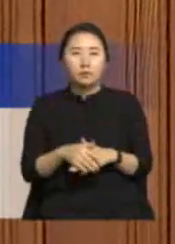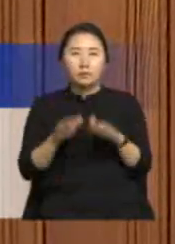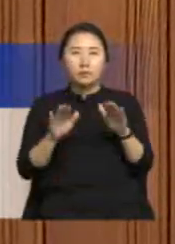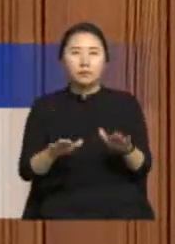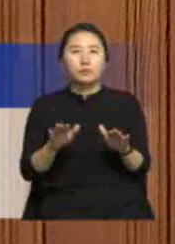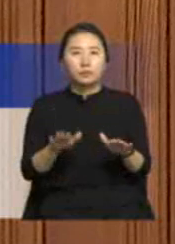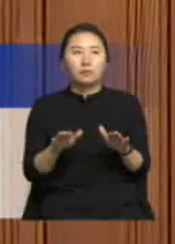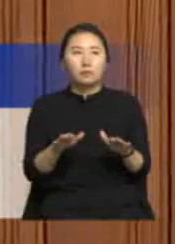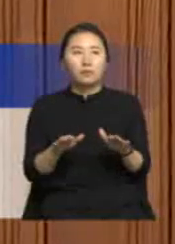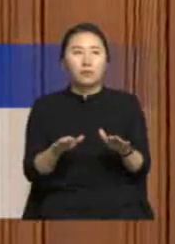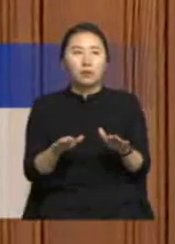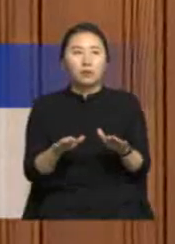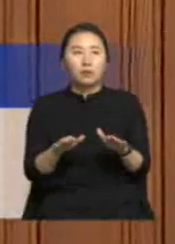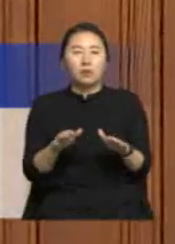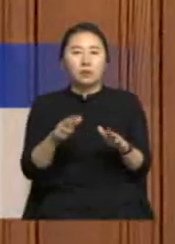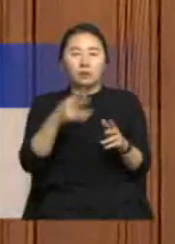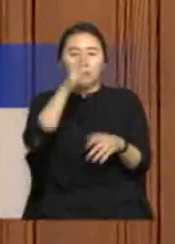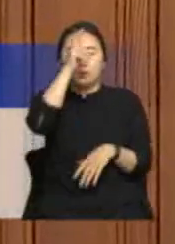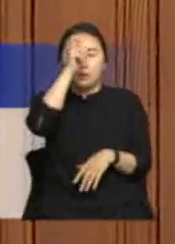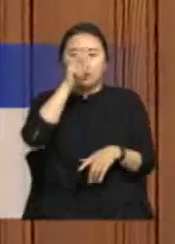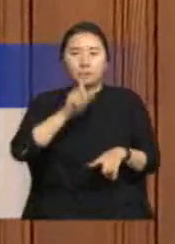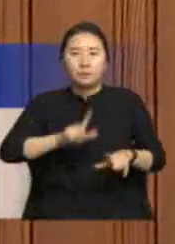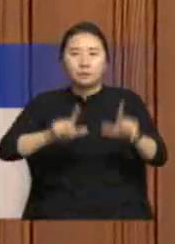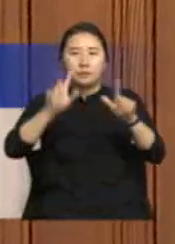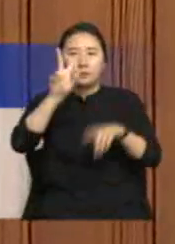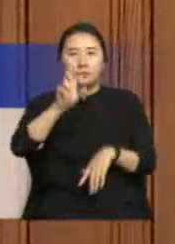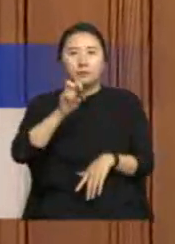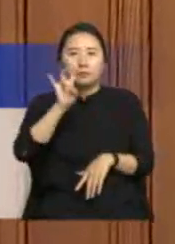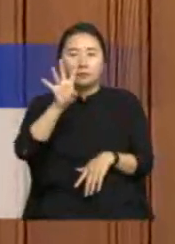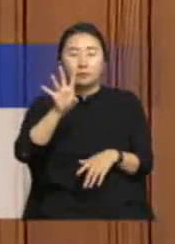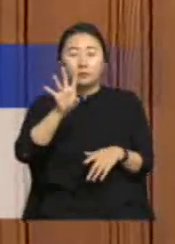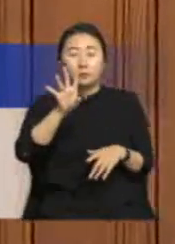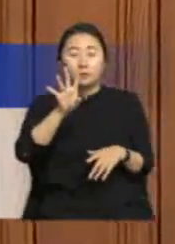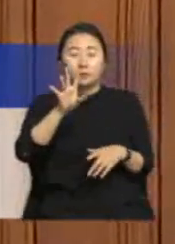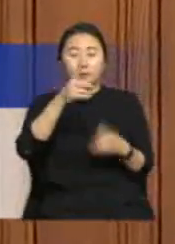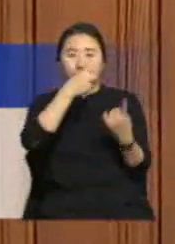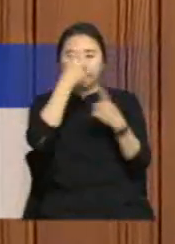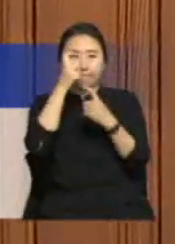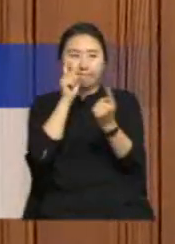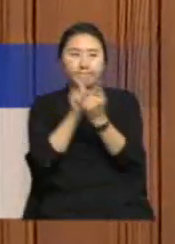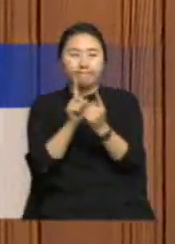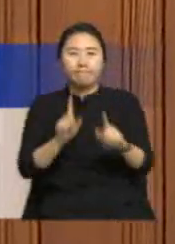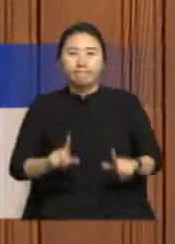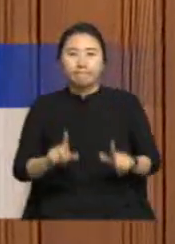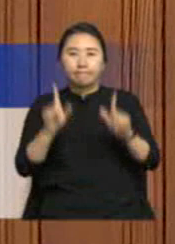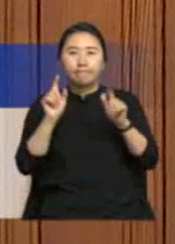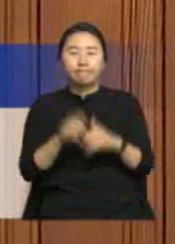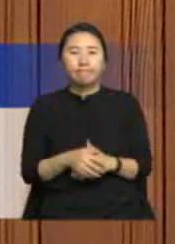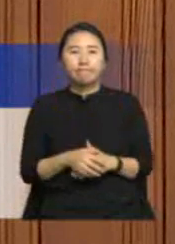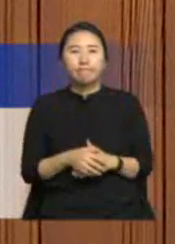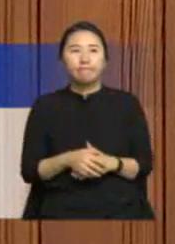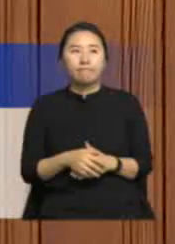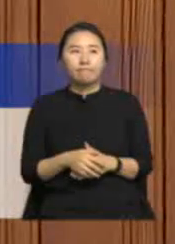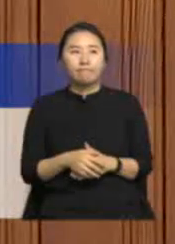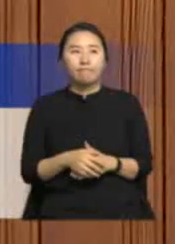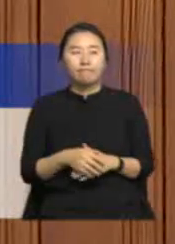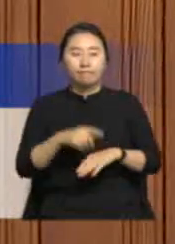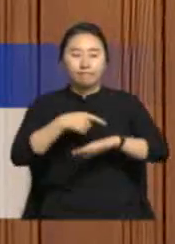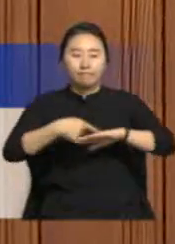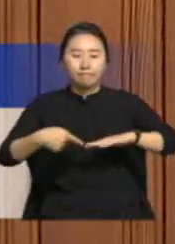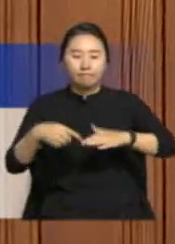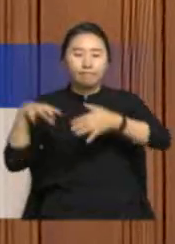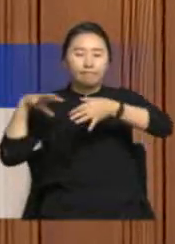오늘 경찰의 날 74주년을 맞는 날이 되겠습니다. 세대를